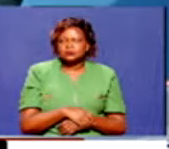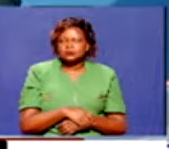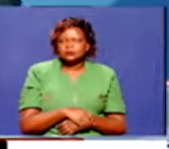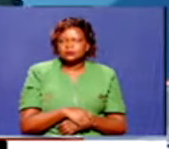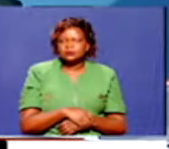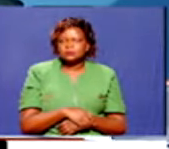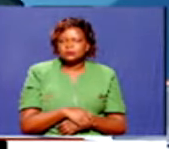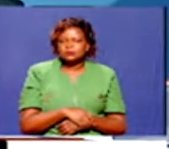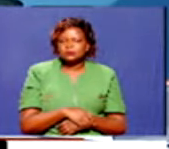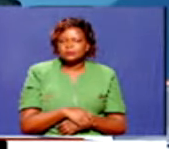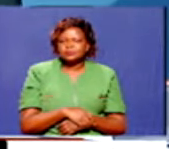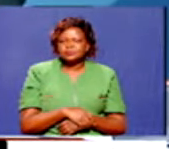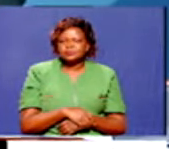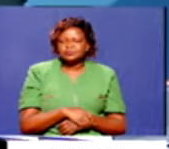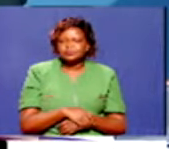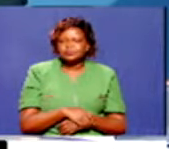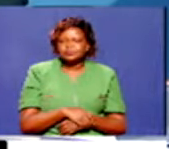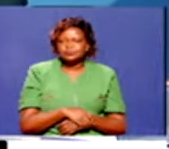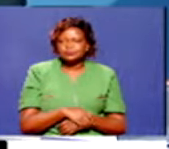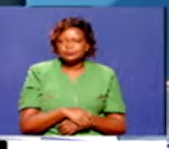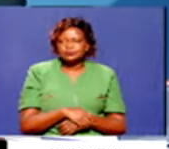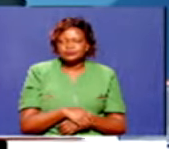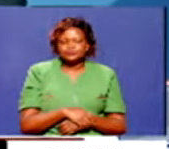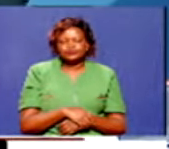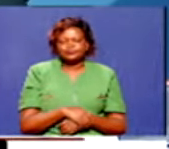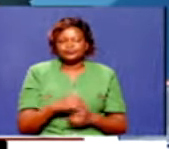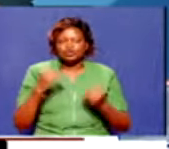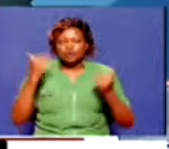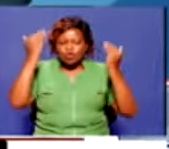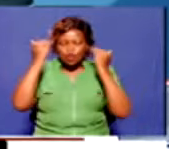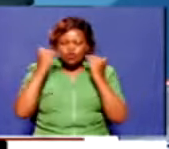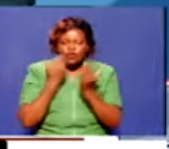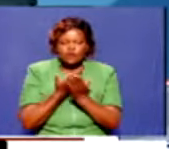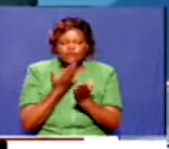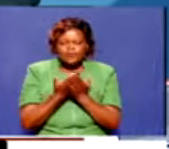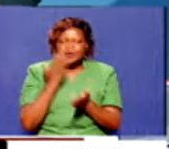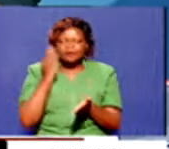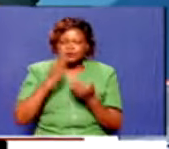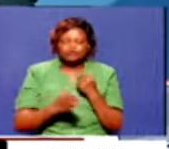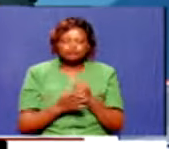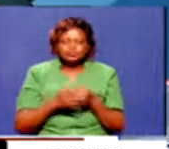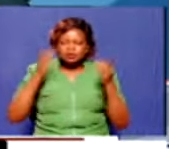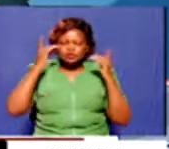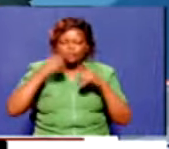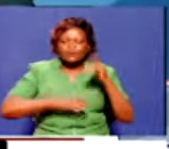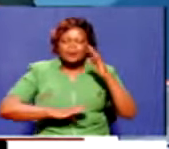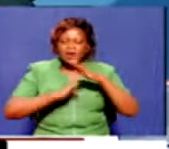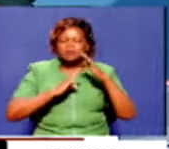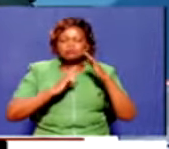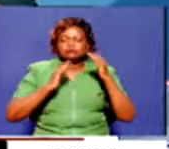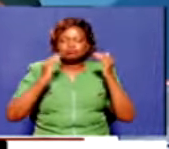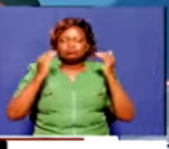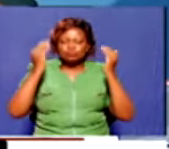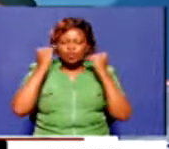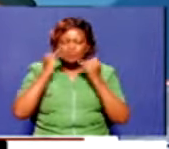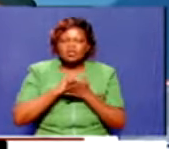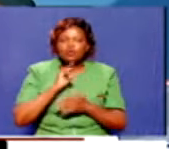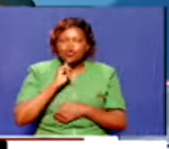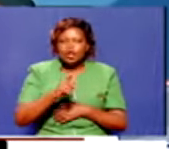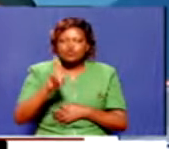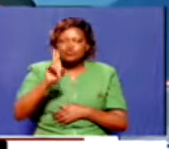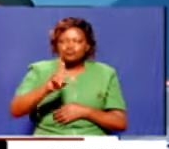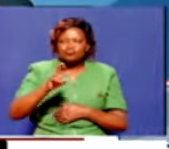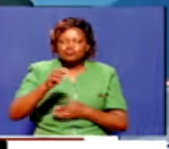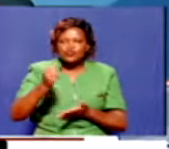Ni kuwa mahakama ya rufaa imesimamisha uamuzi wa mahakama kuu ambao ulikuwa ukimwagiza Rais Uhuru Kenyatta kuwateua